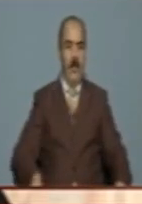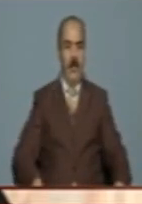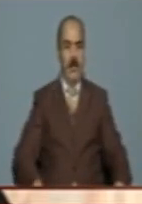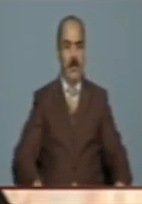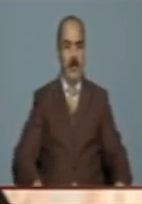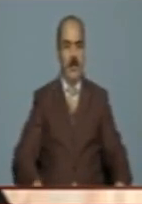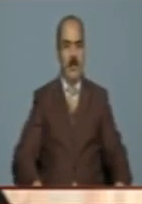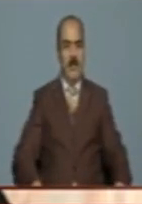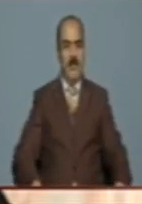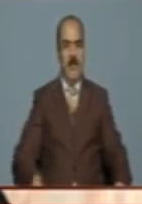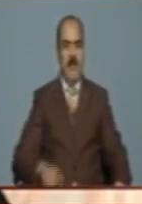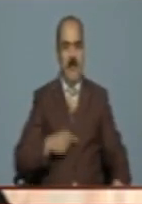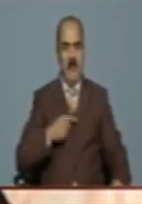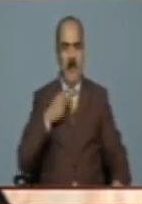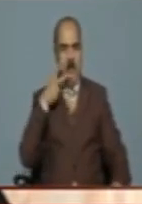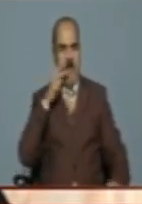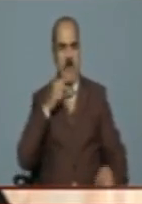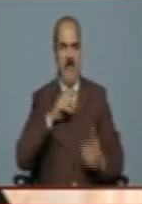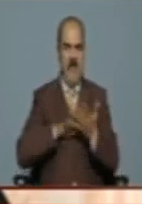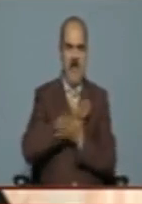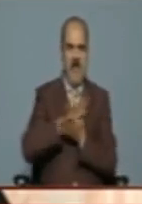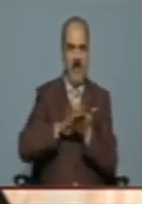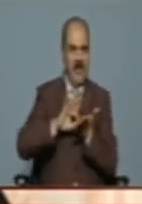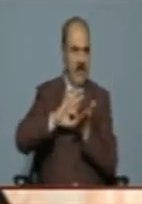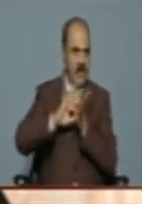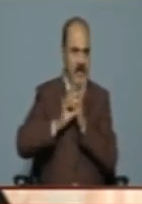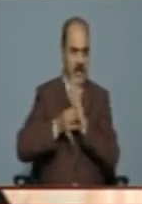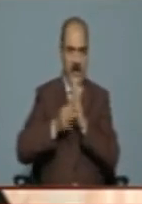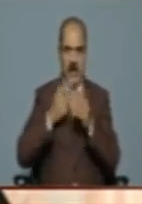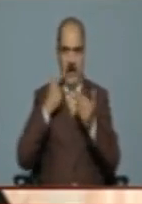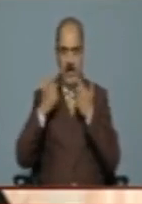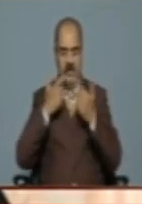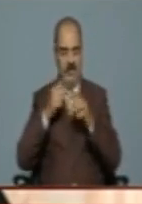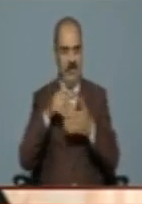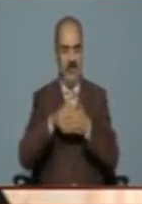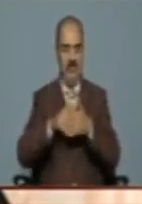لا تجاوزات ولا خروقات شابت العملية الانتخابية،